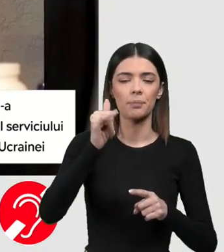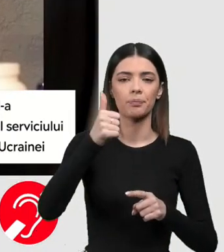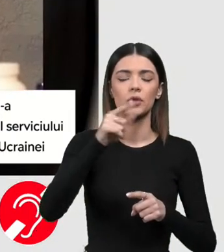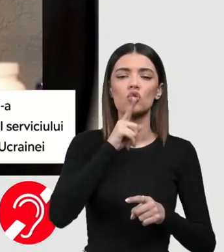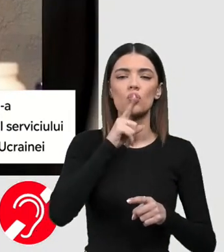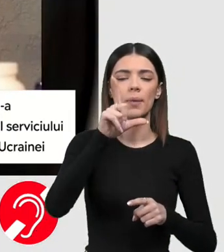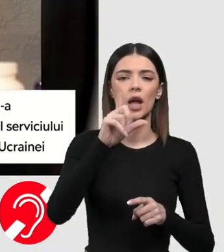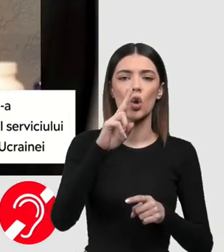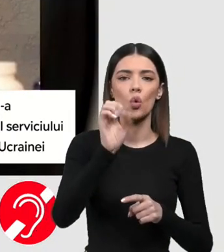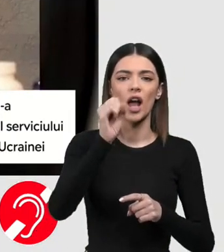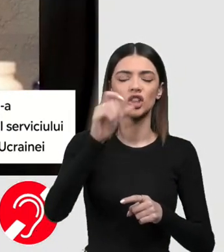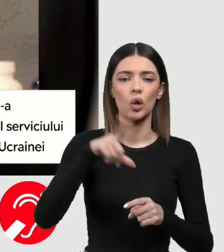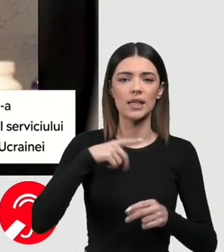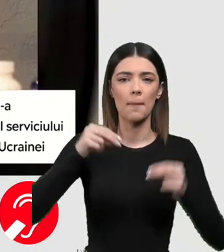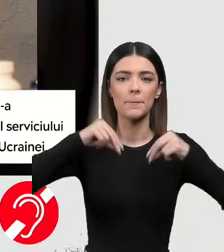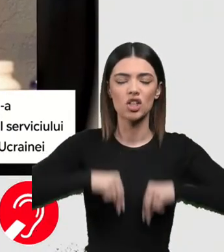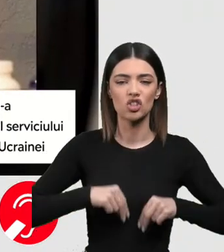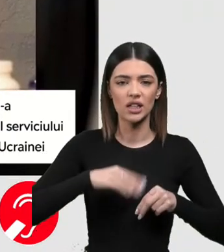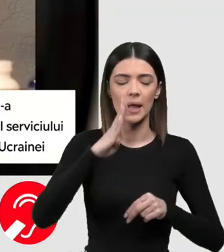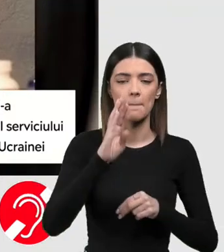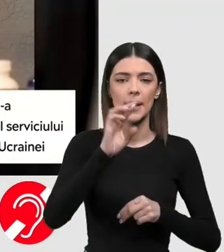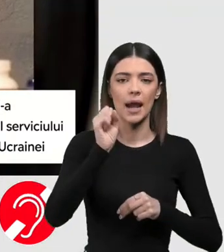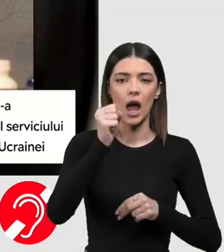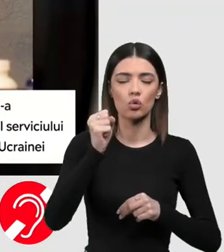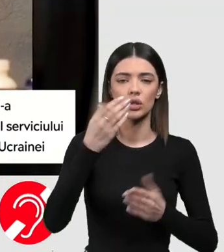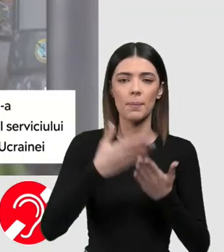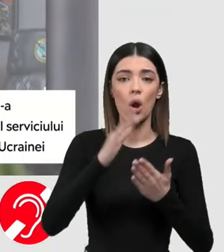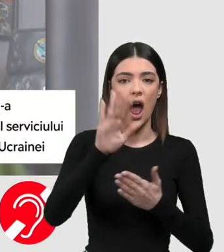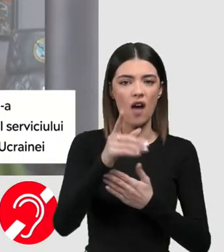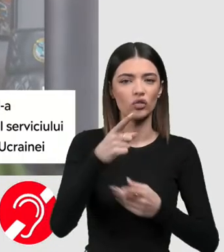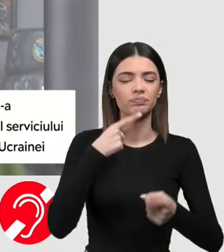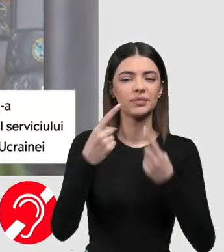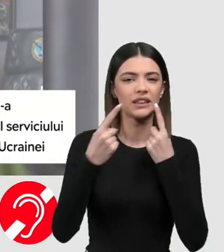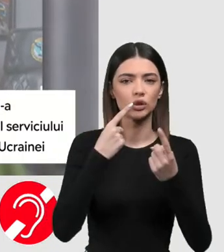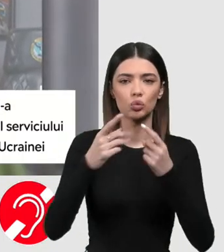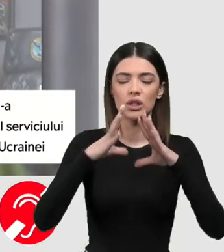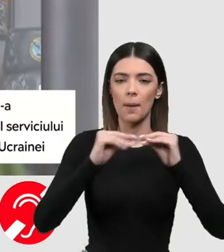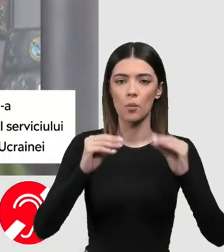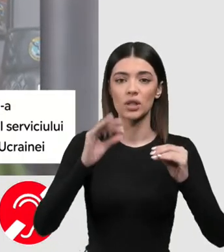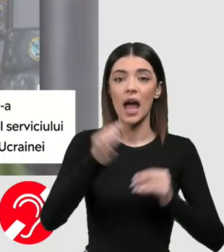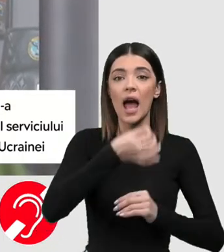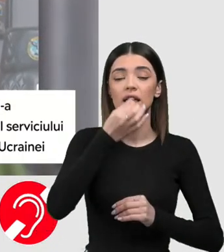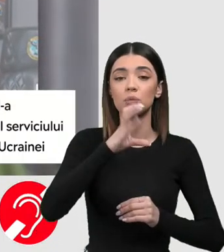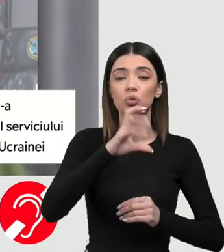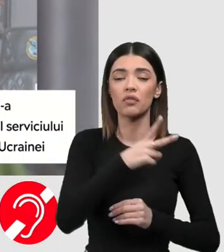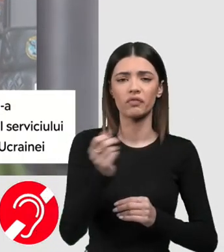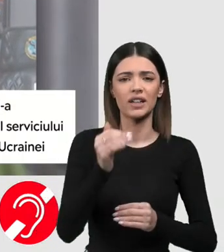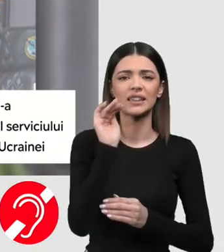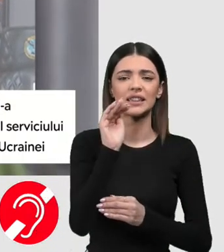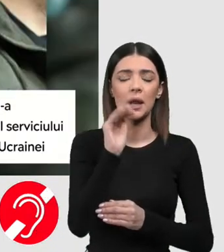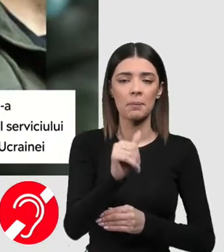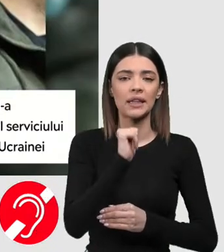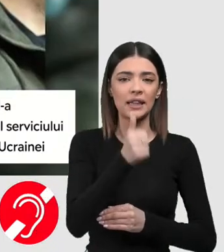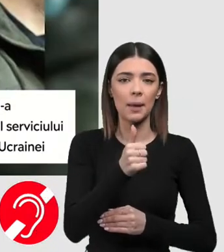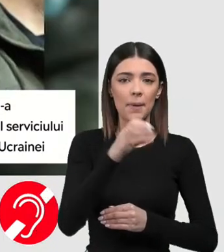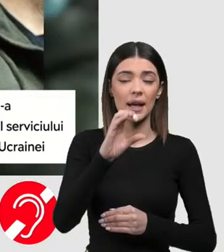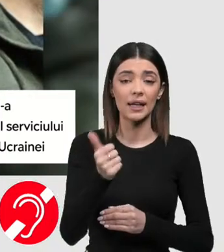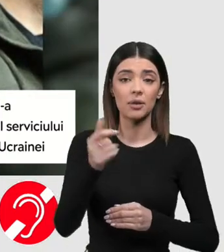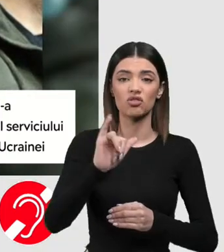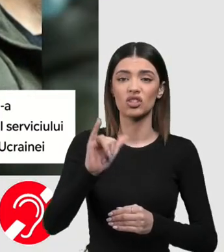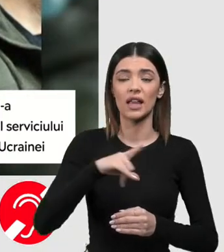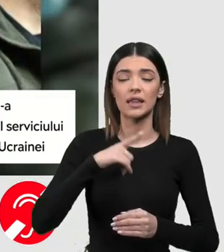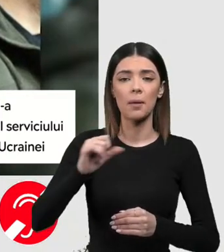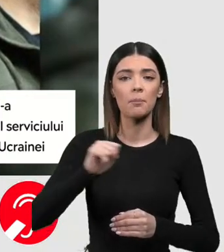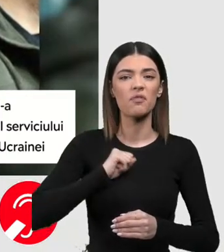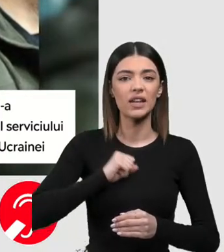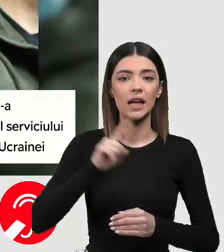Alexander Lukashenko, președintele Belarusului, pentru că a fost și această discuție, a spus chiar fără să-l întrebe nimeni că teroriștii